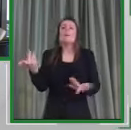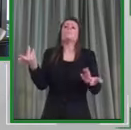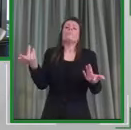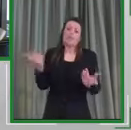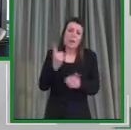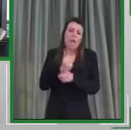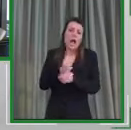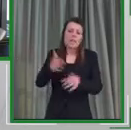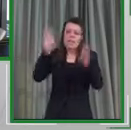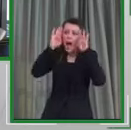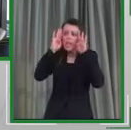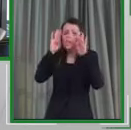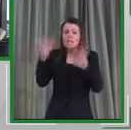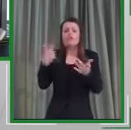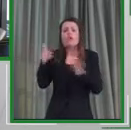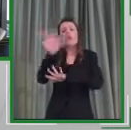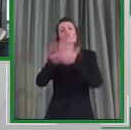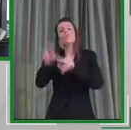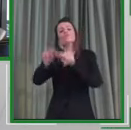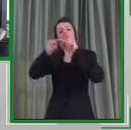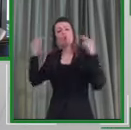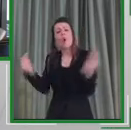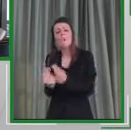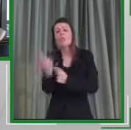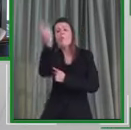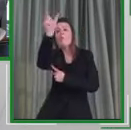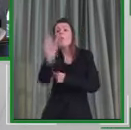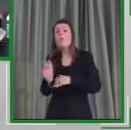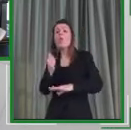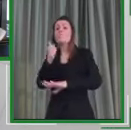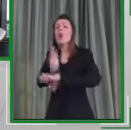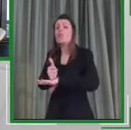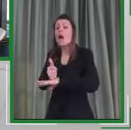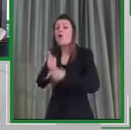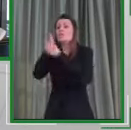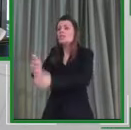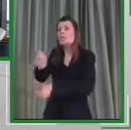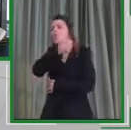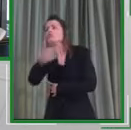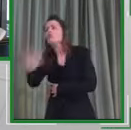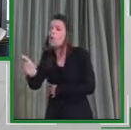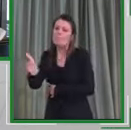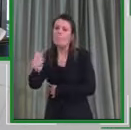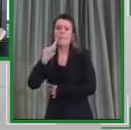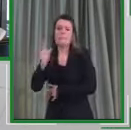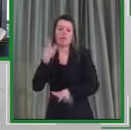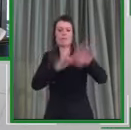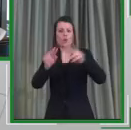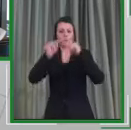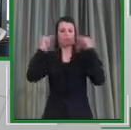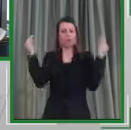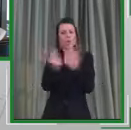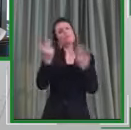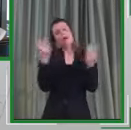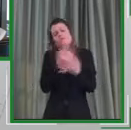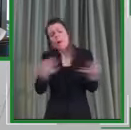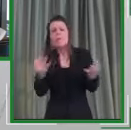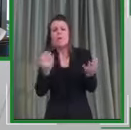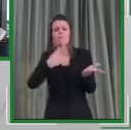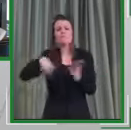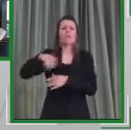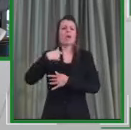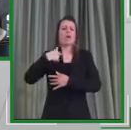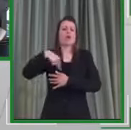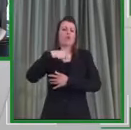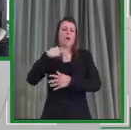singola di un singolo protagonista ma noi siamo andiamo avanti a fare il nostro lavoro perché c'è ancora tantissimo da